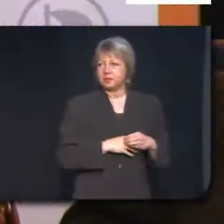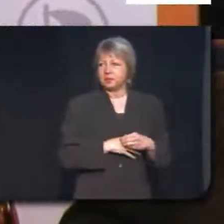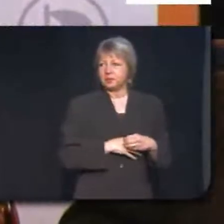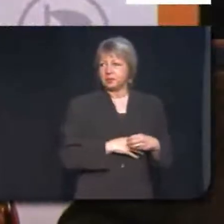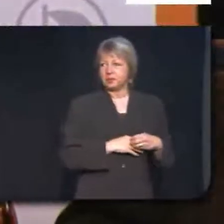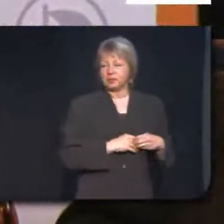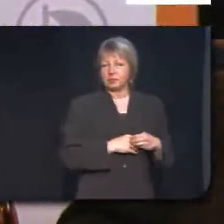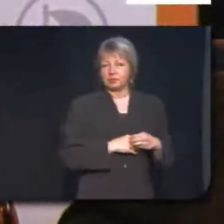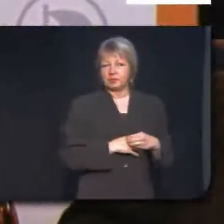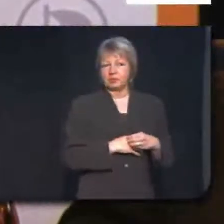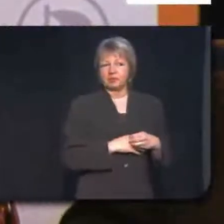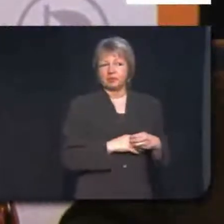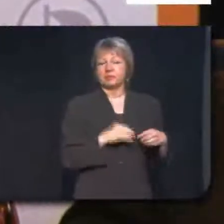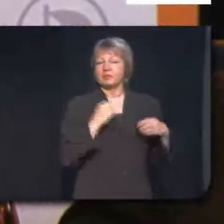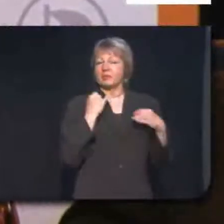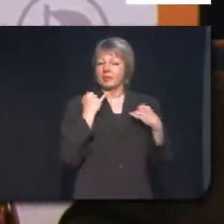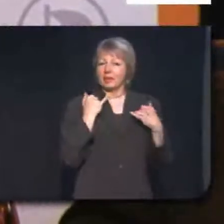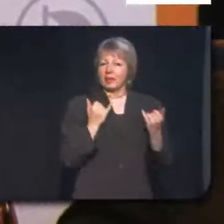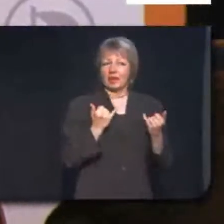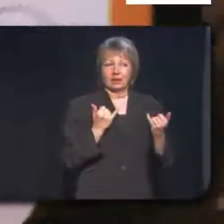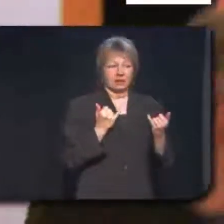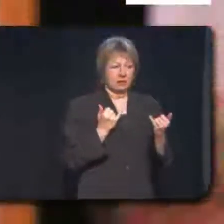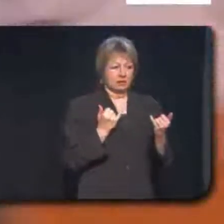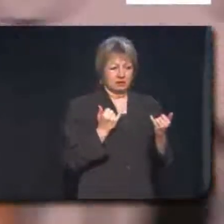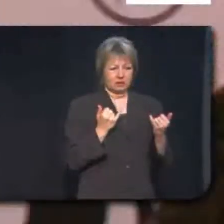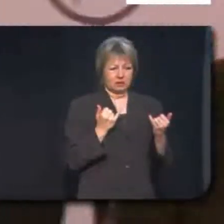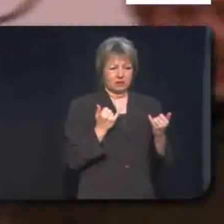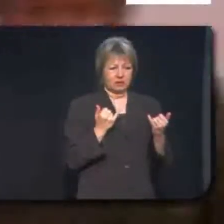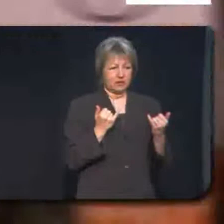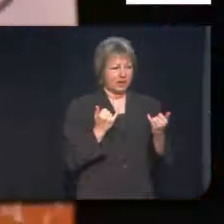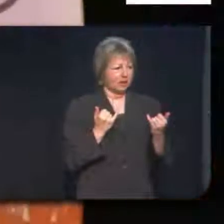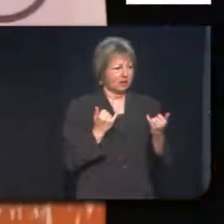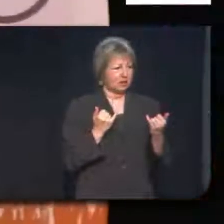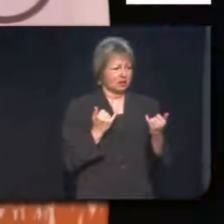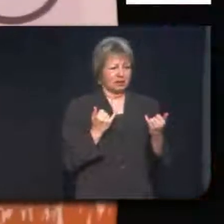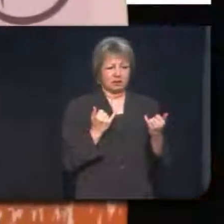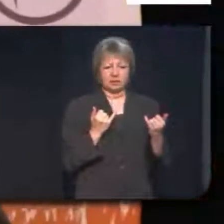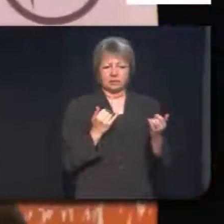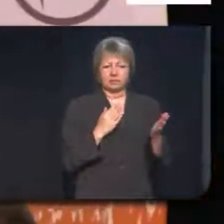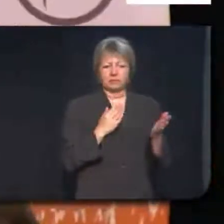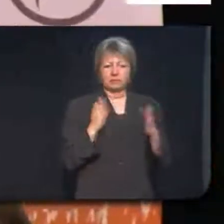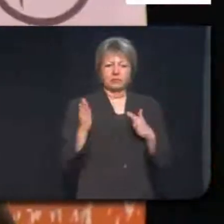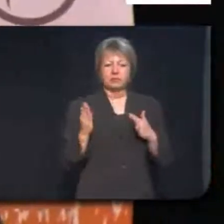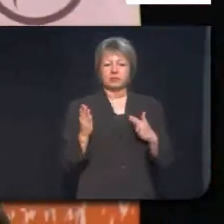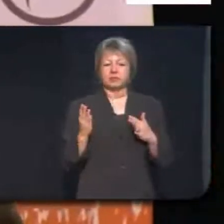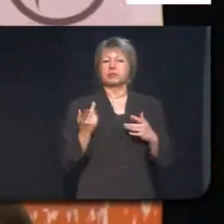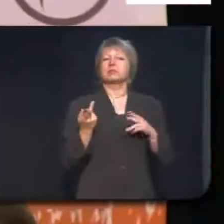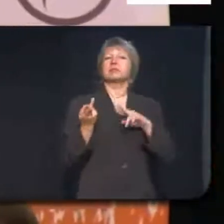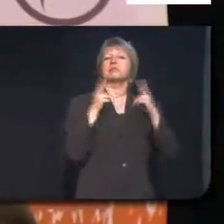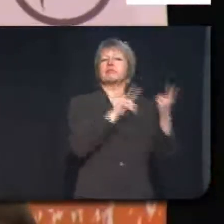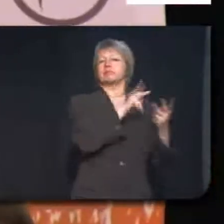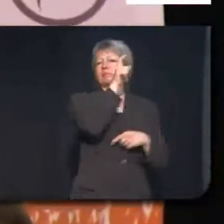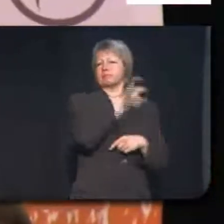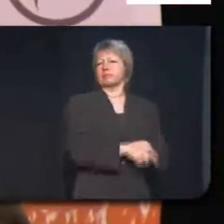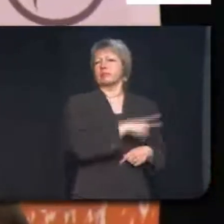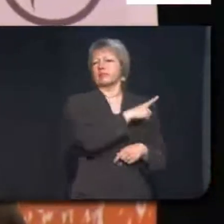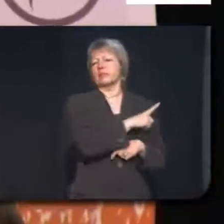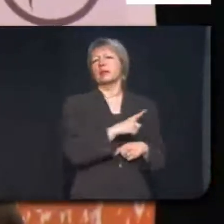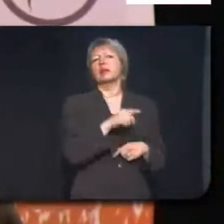ich übergebe mal das Wort an floor liebeversammlung eine Bitte